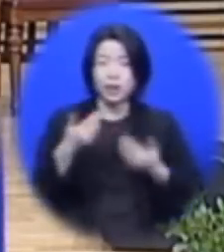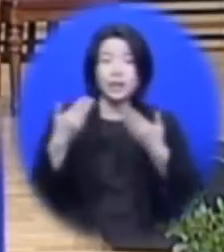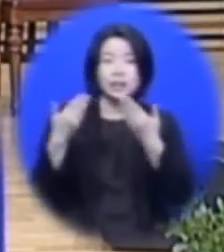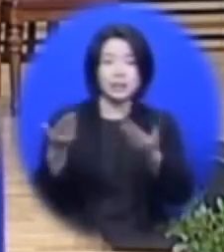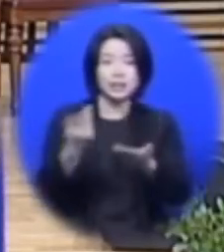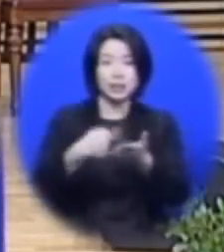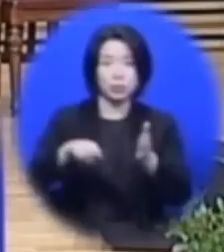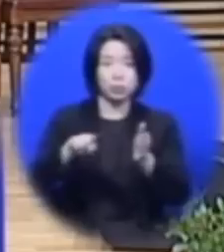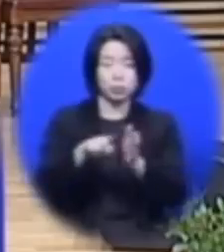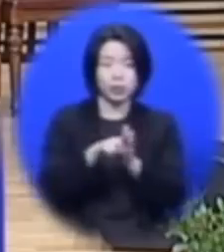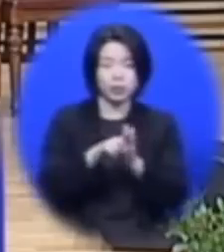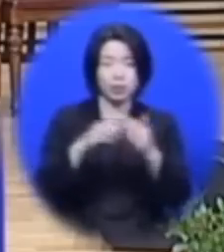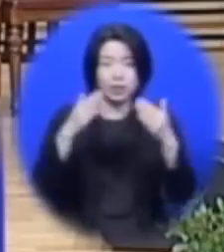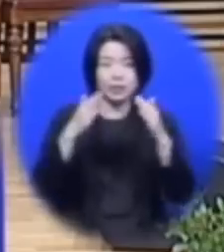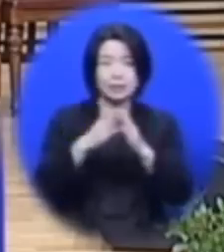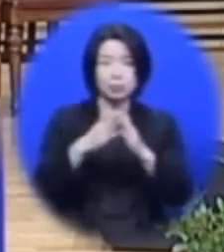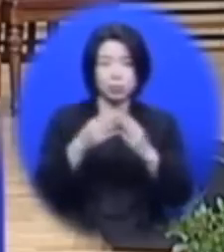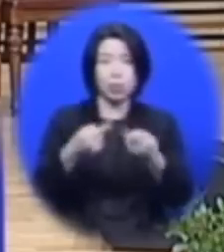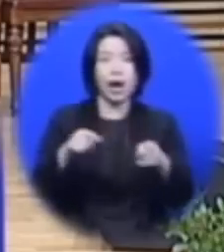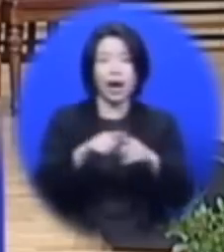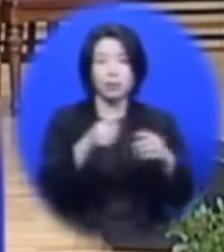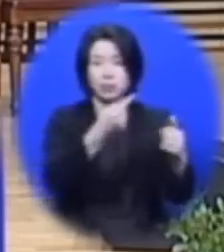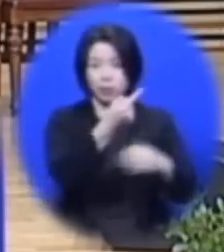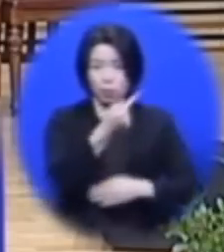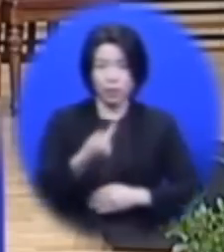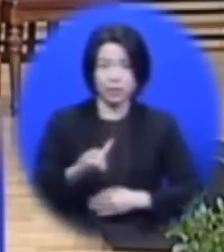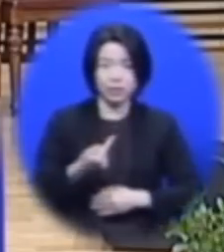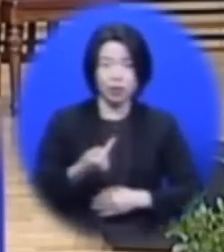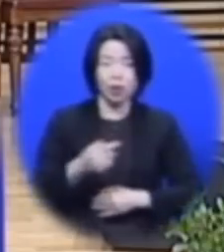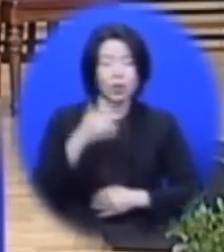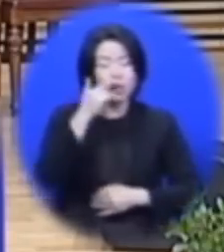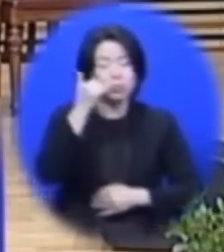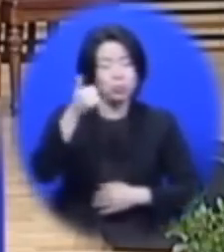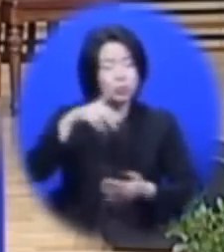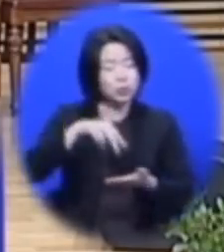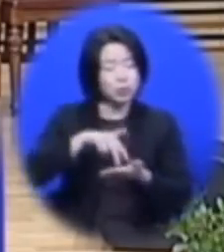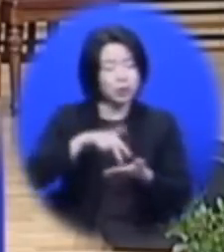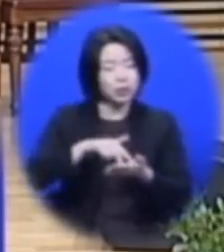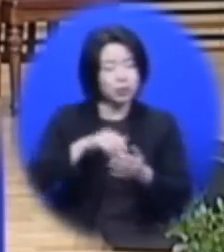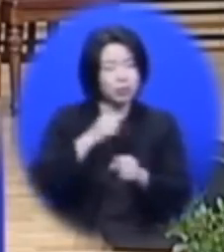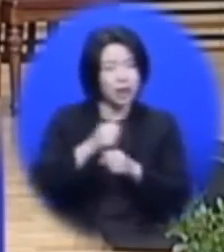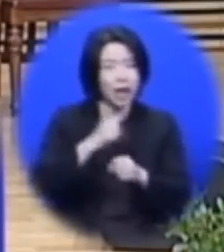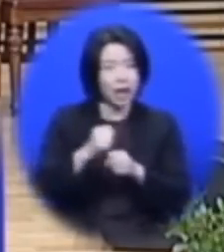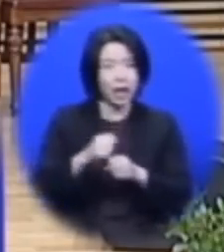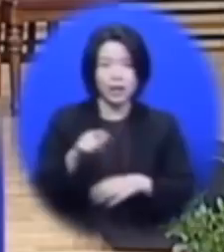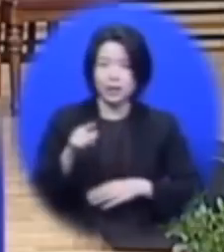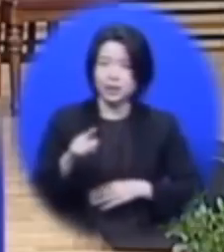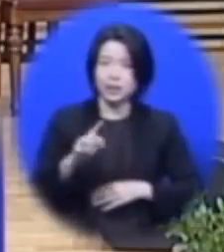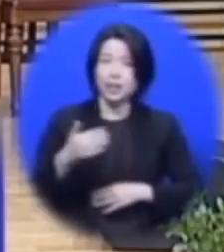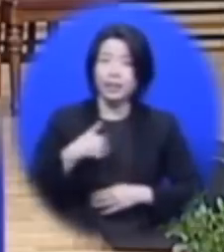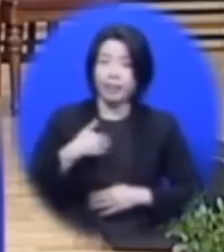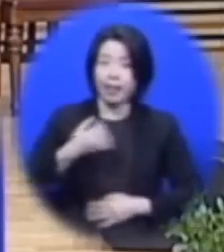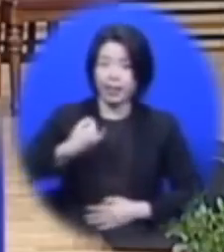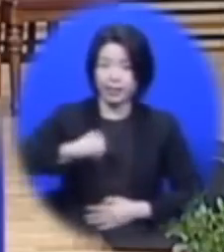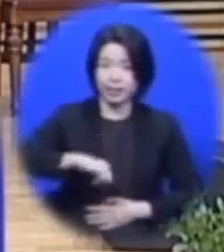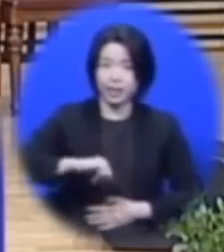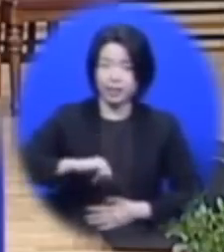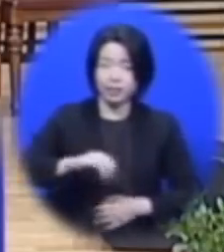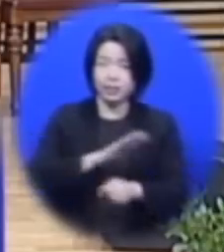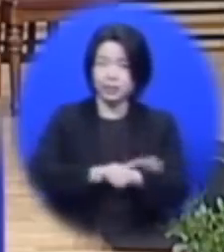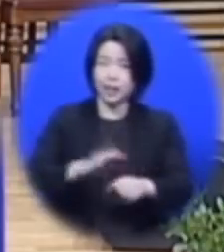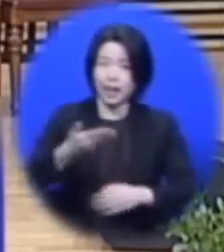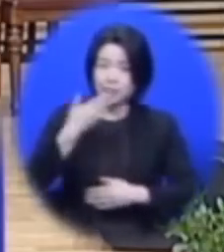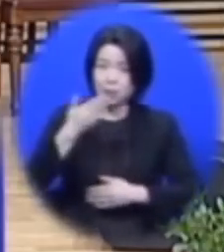돼서 집으로 데리고 왔습니다. 부모님으로서는 참 난감했어요. 이 도대체 내 딸을 잘 먹여나 살릴